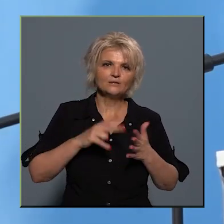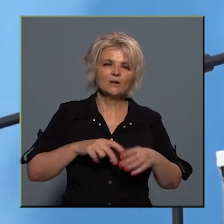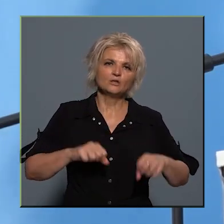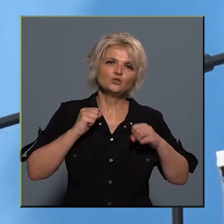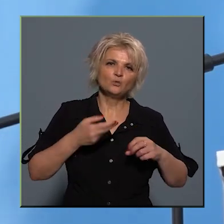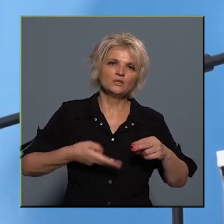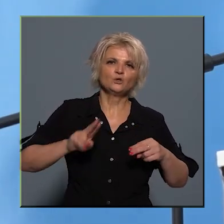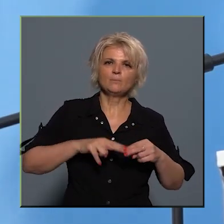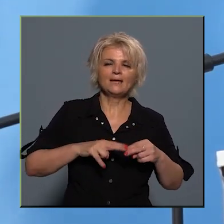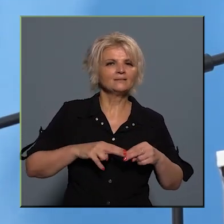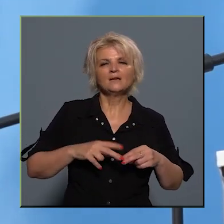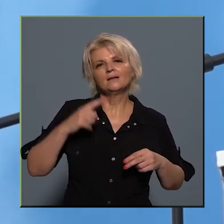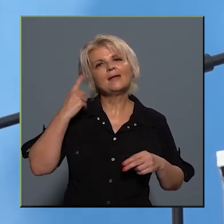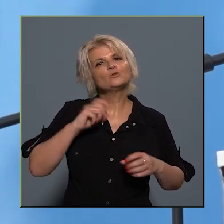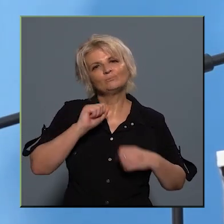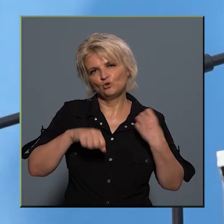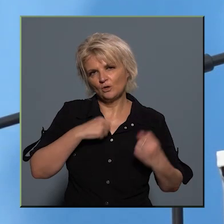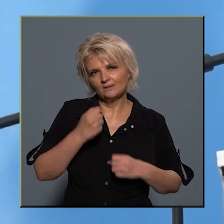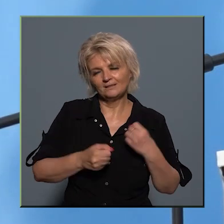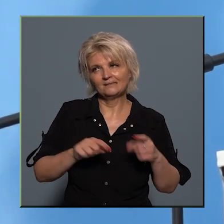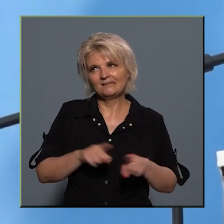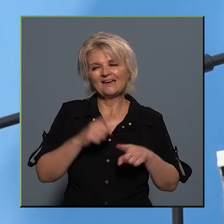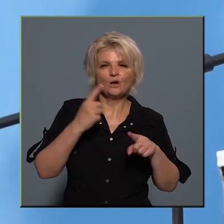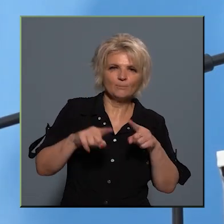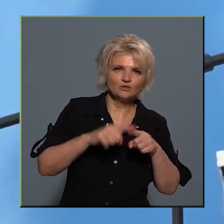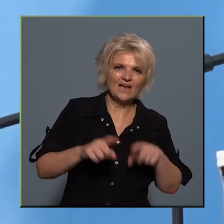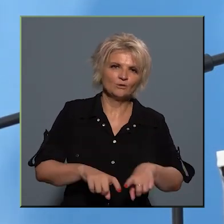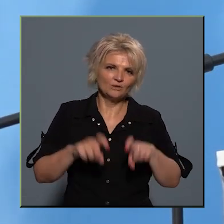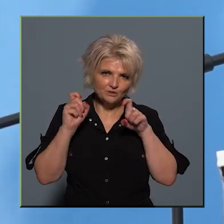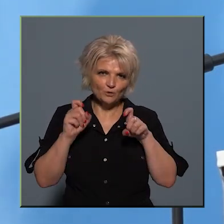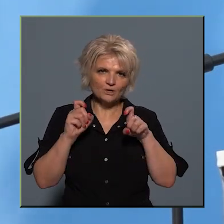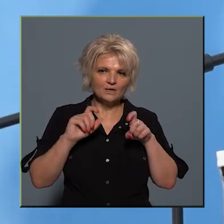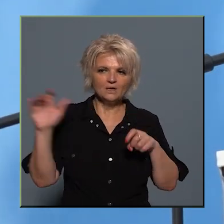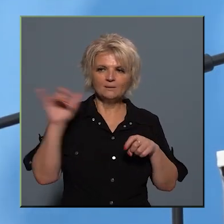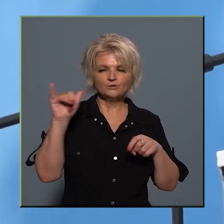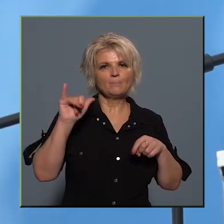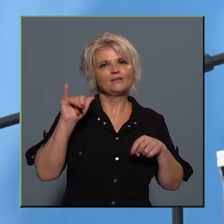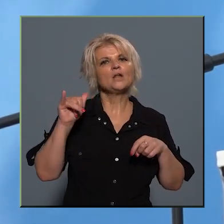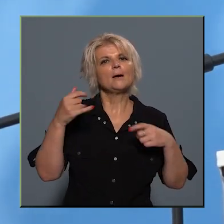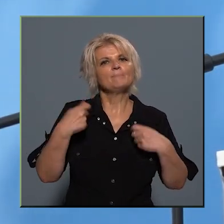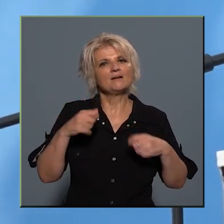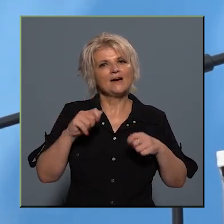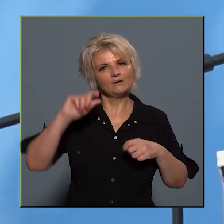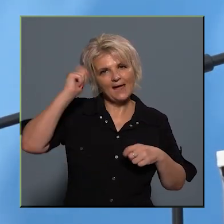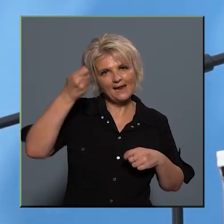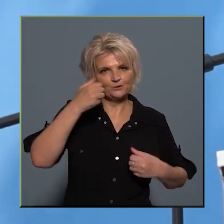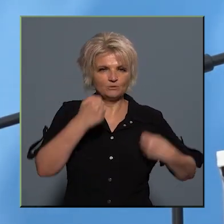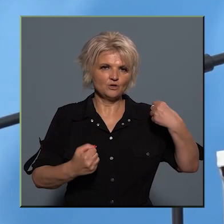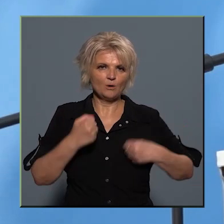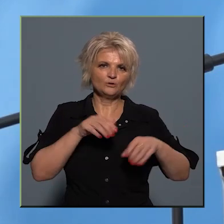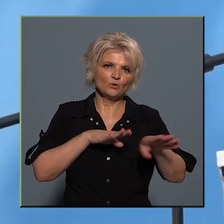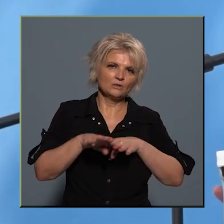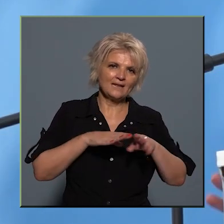tenné lehetővé az üzemeltetést. Tehát ilyen apróságokon is múlhat az, hogy Budapest belvárosában elektromos autók mennek-e, vagy